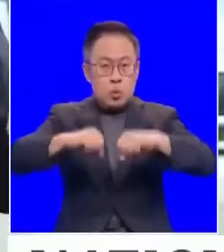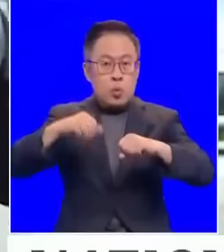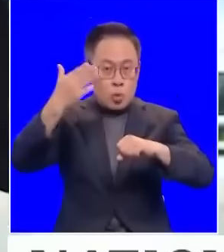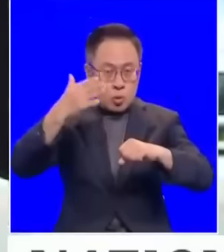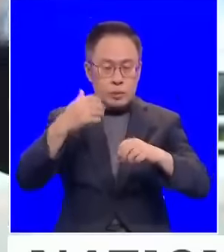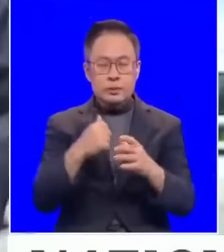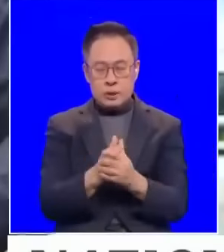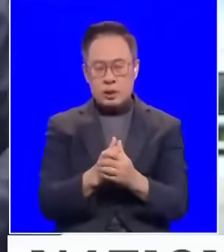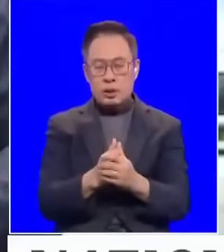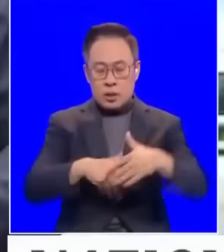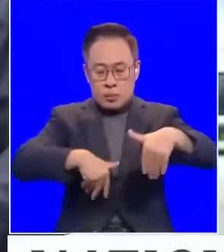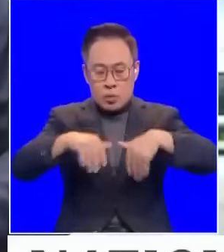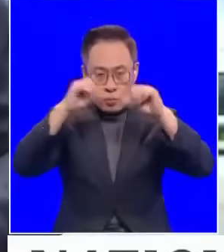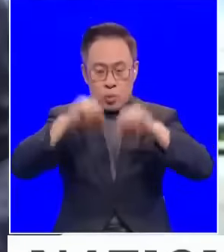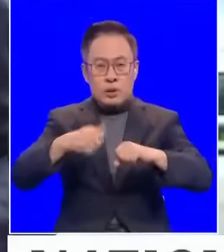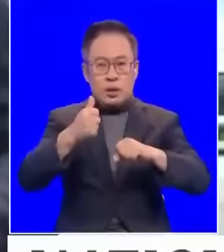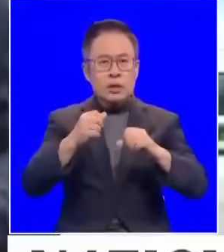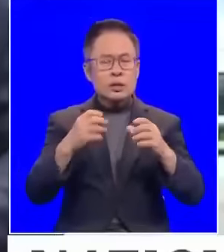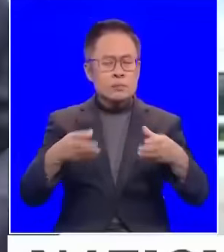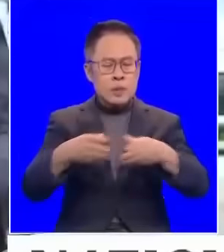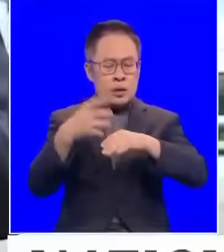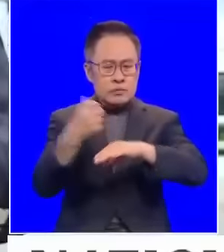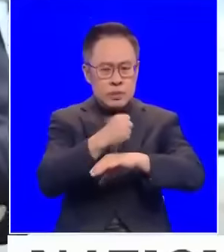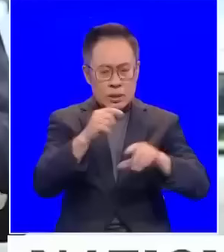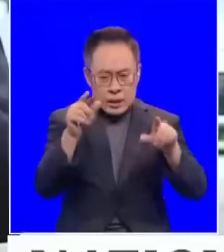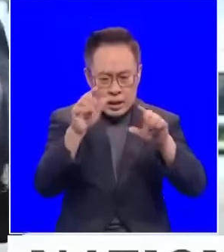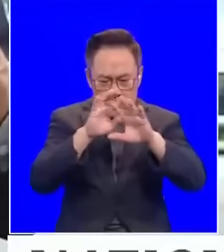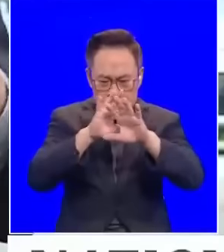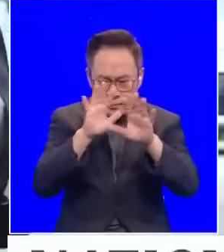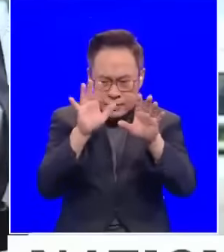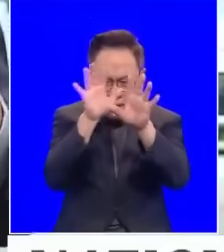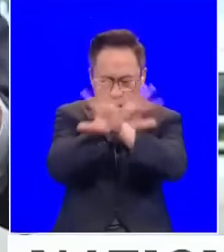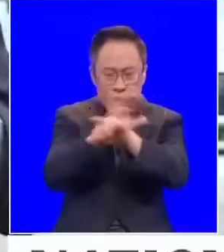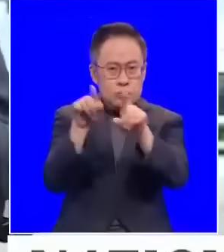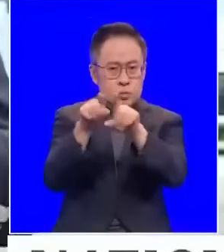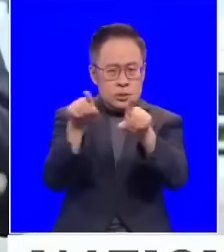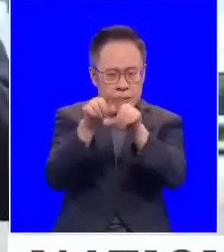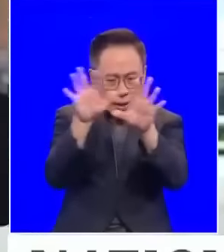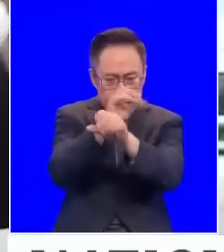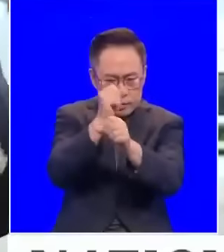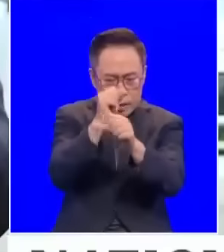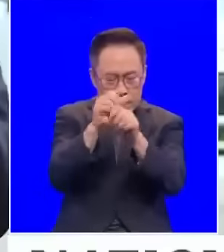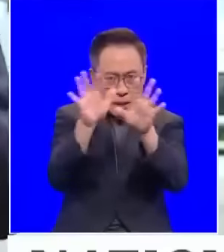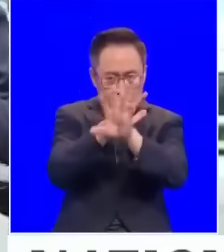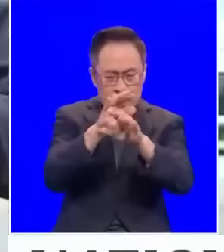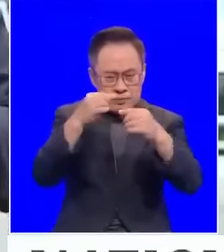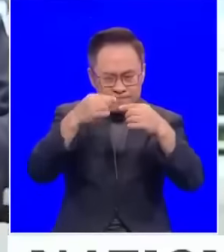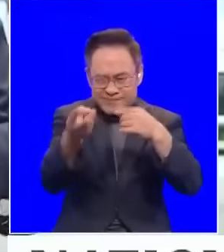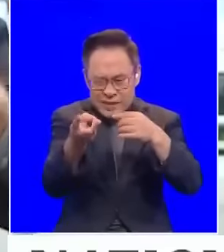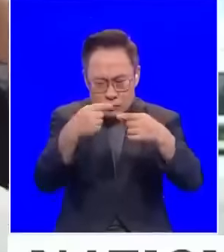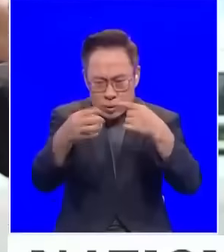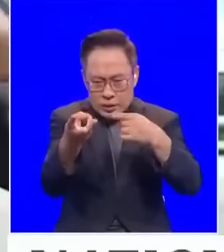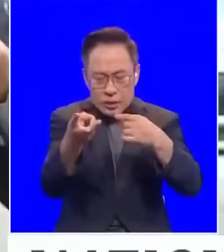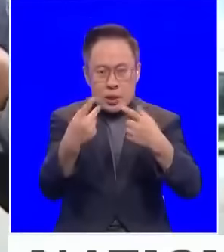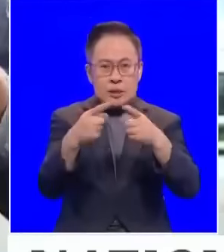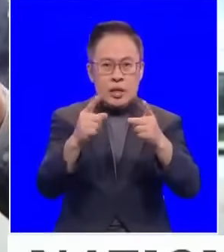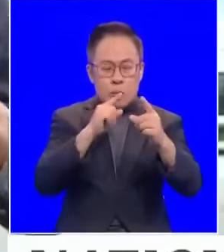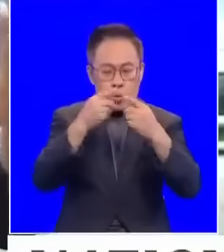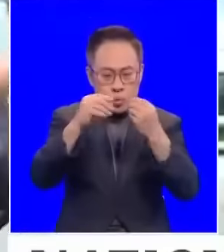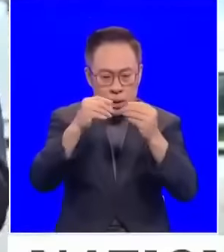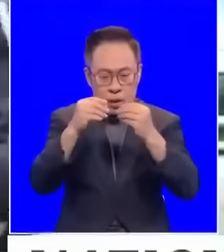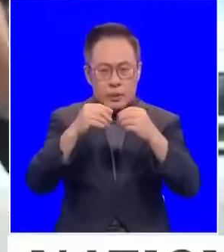ละพรรคก็มีแนวทางที่ค่อนข้างคล้ายกันไม่ตรงกันบางส่วนแต่เชื่อว่าเมื่อมีการพูดคุยกันมากขึ้นจะมีการรอมชอมเจรจาตกล